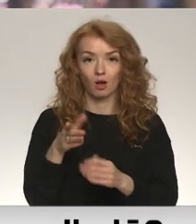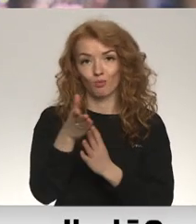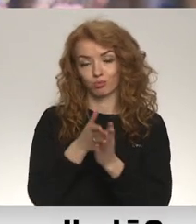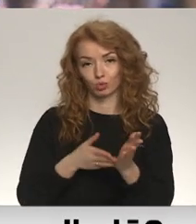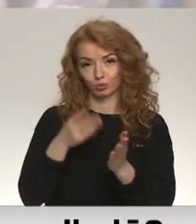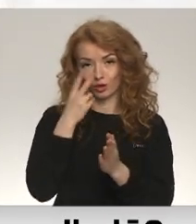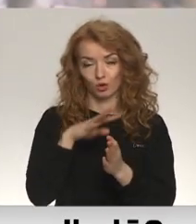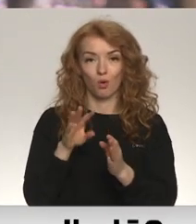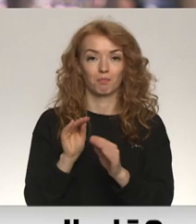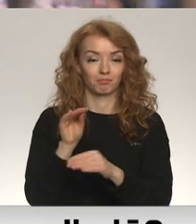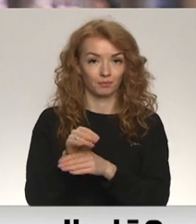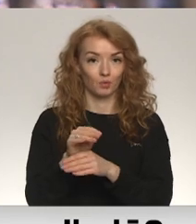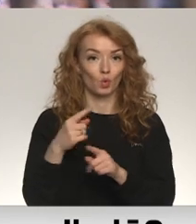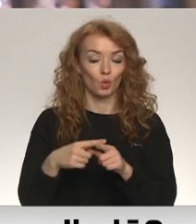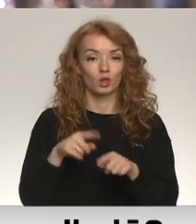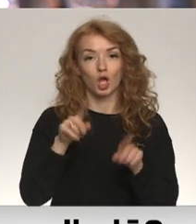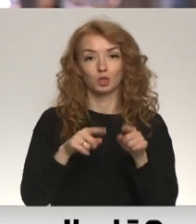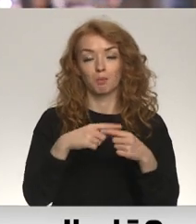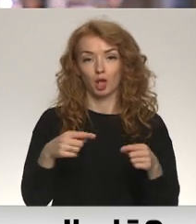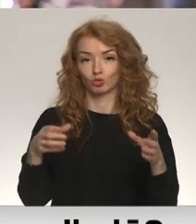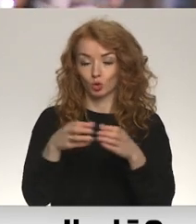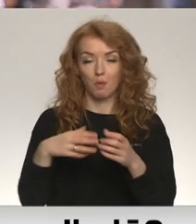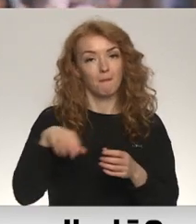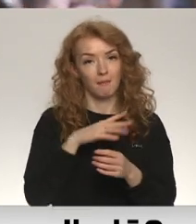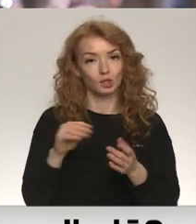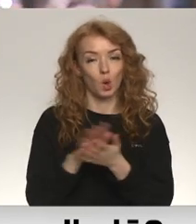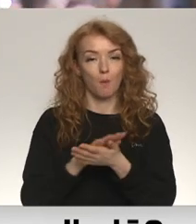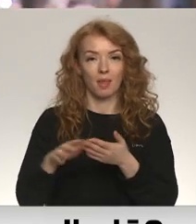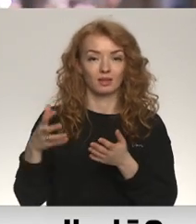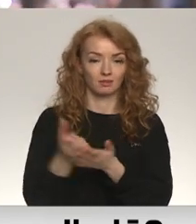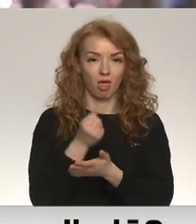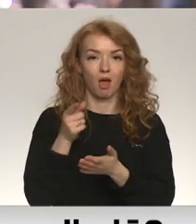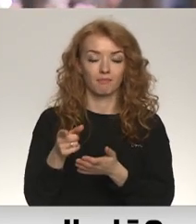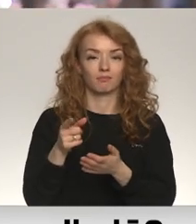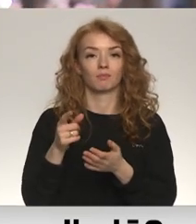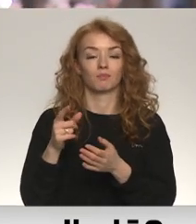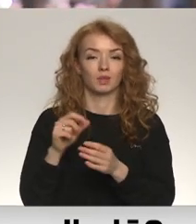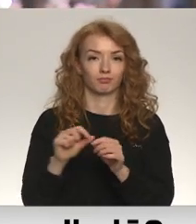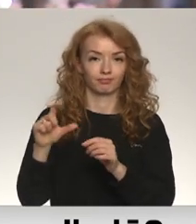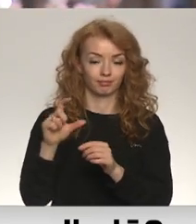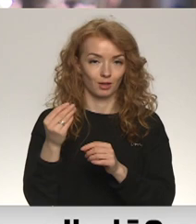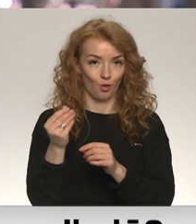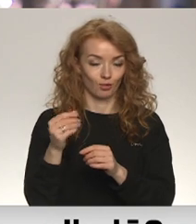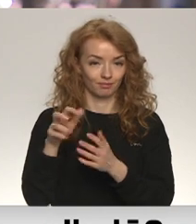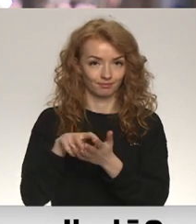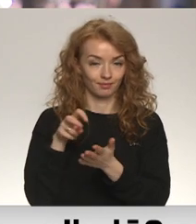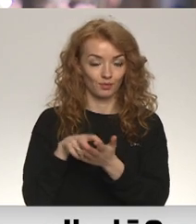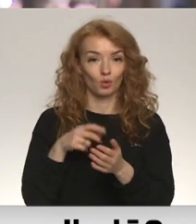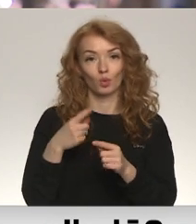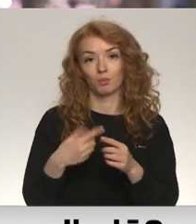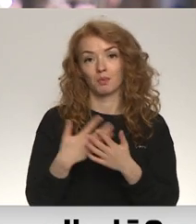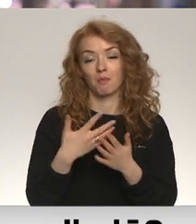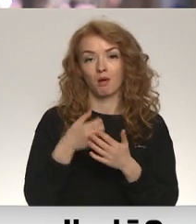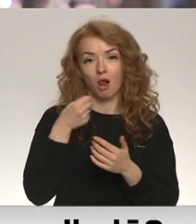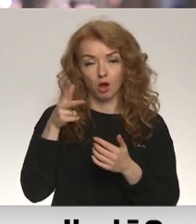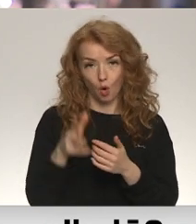no piecinojuma. Ir atsevišķas preču grupas, uz kurām mēs kompensējam šo samazināto piecinojumu ikdienas precēm. Nu, teiksim, atklāt,